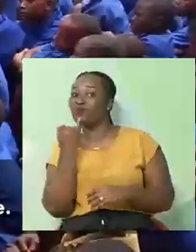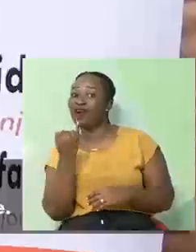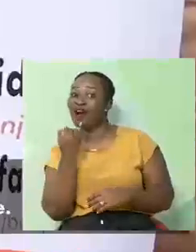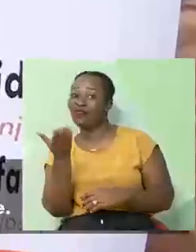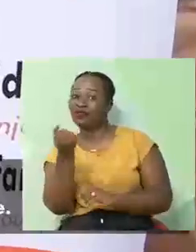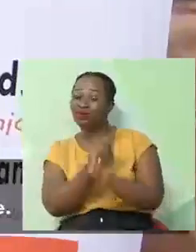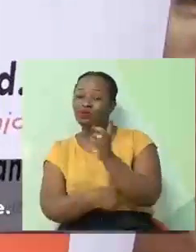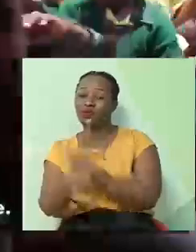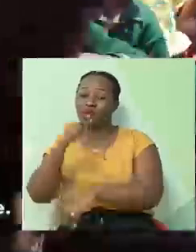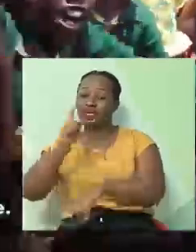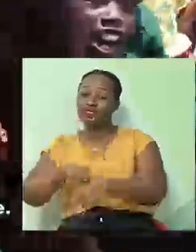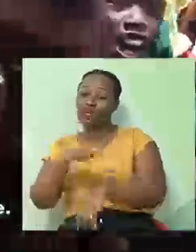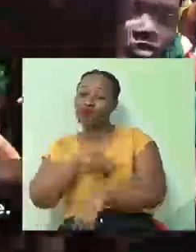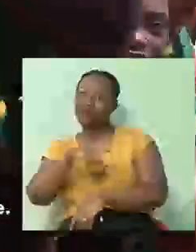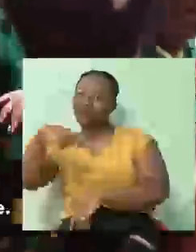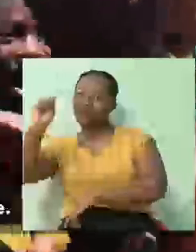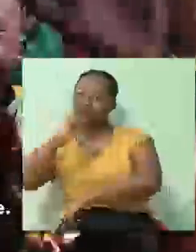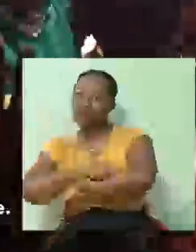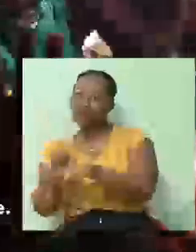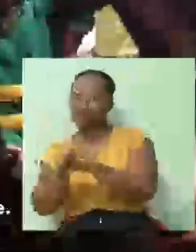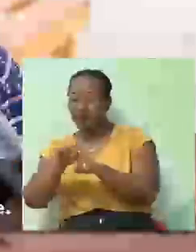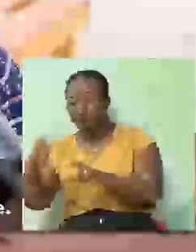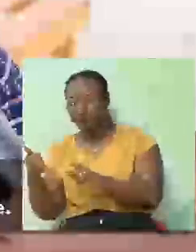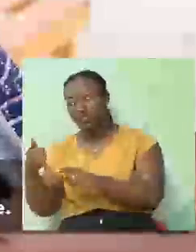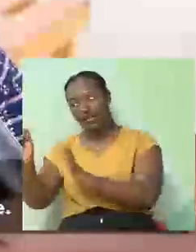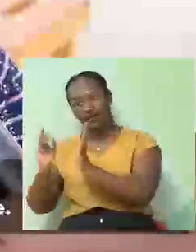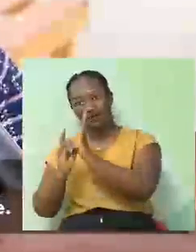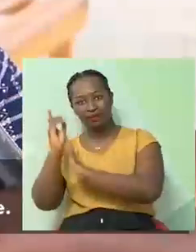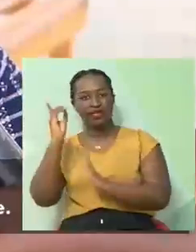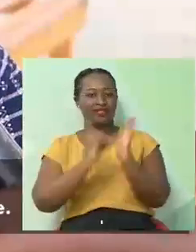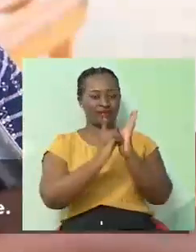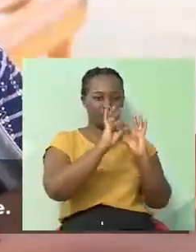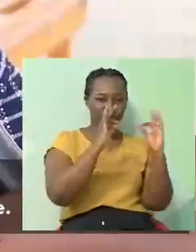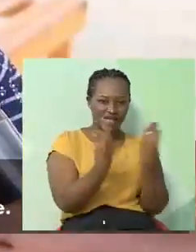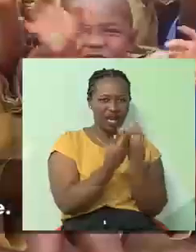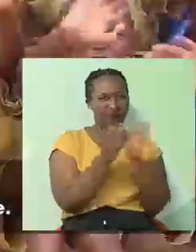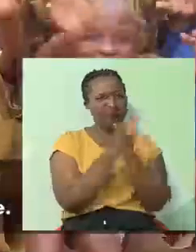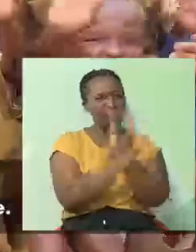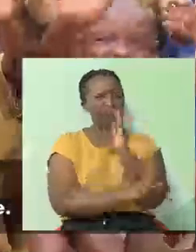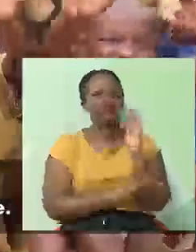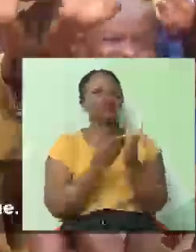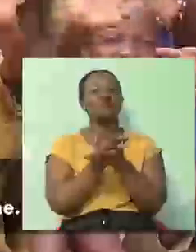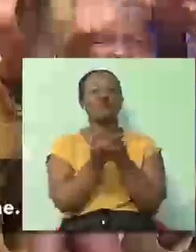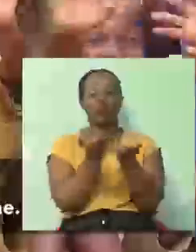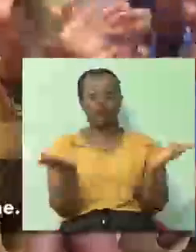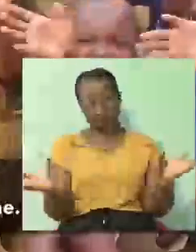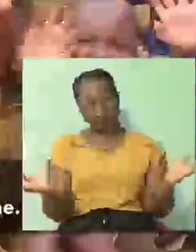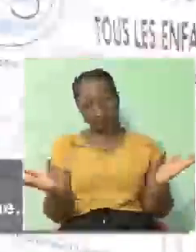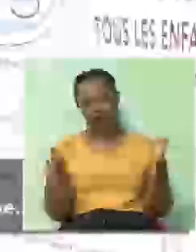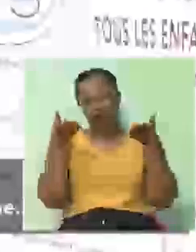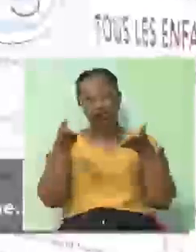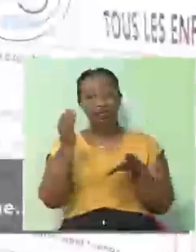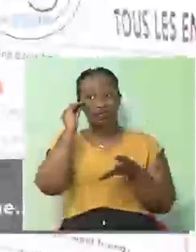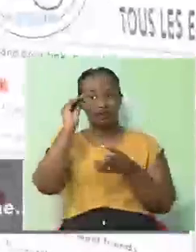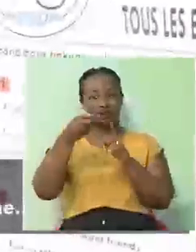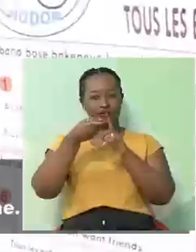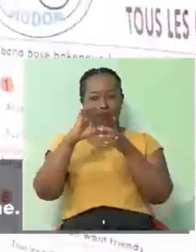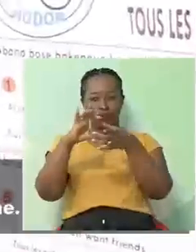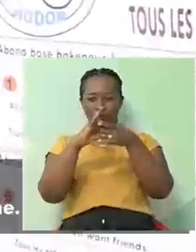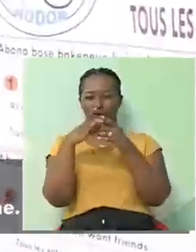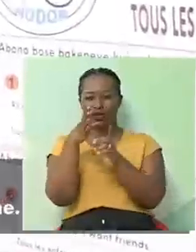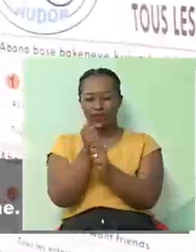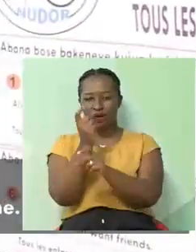umwana ufite ubumuga yahawe amahirwe yo kwiga nk'abandi nawe yiteza imbere agateza imbere umuryango we n'igihugu muri rusange ubu butumwa mubugejejweho